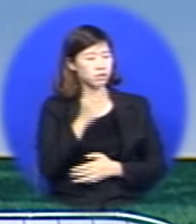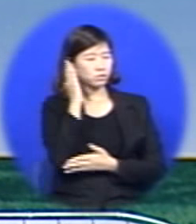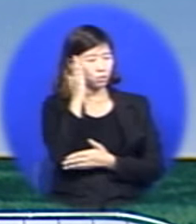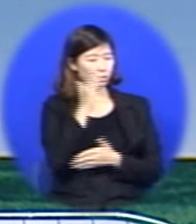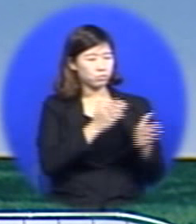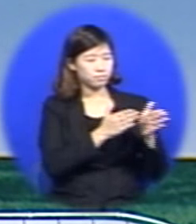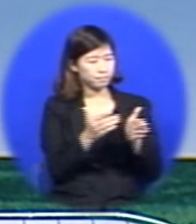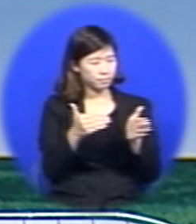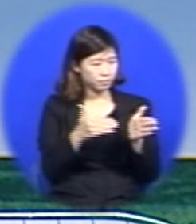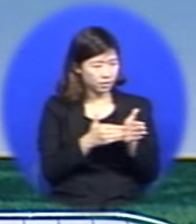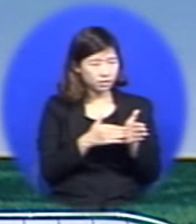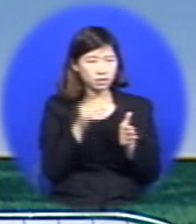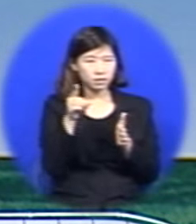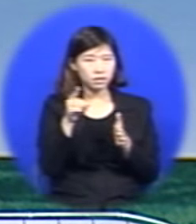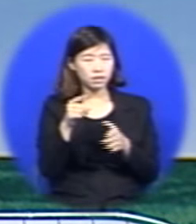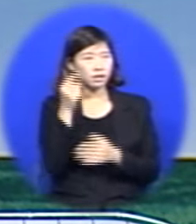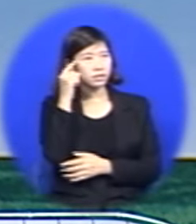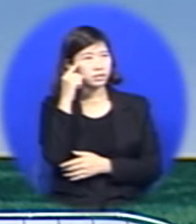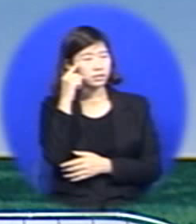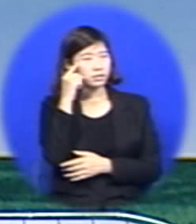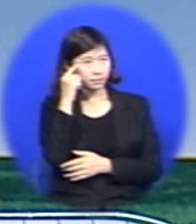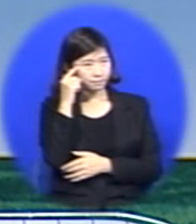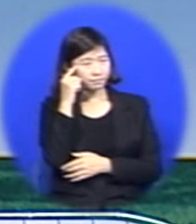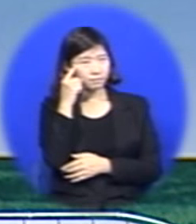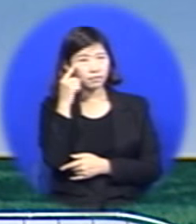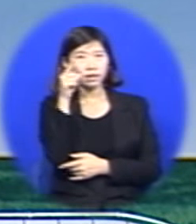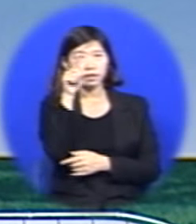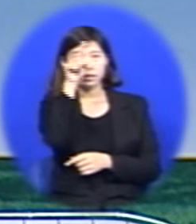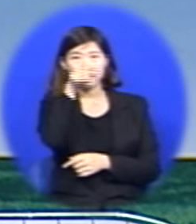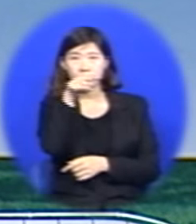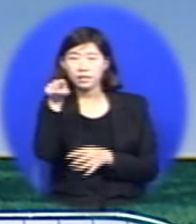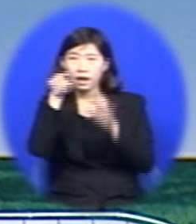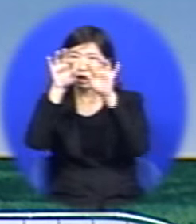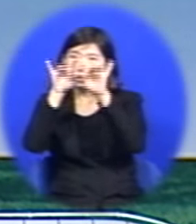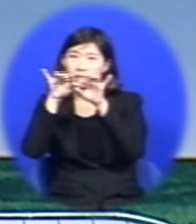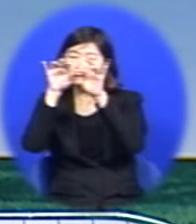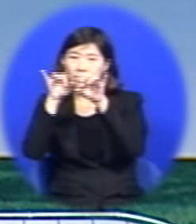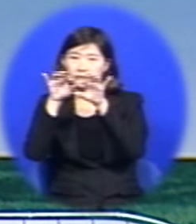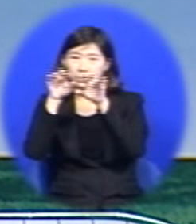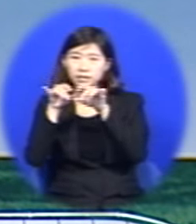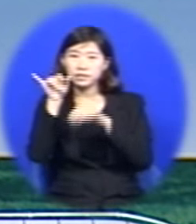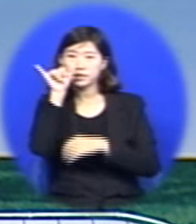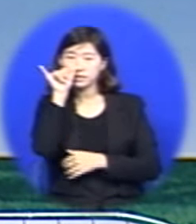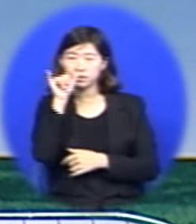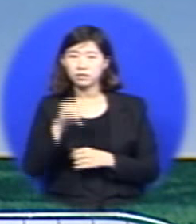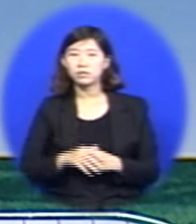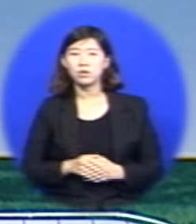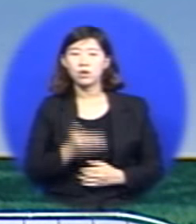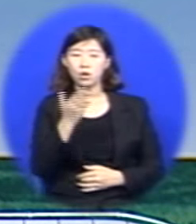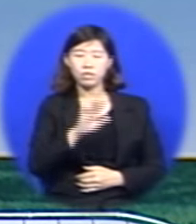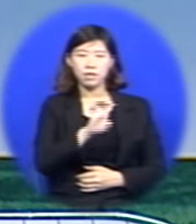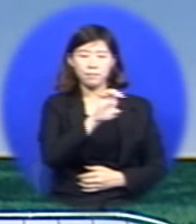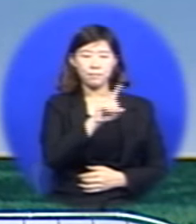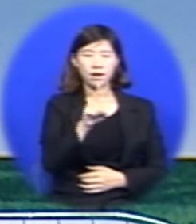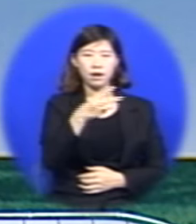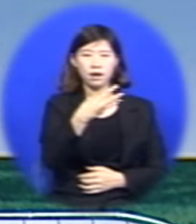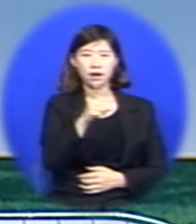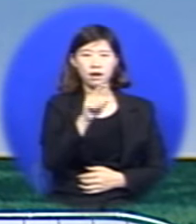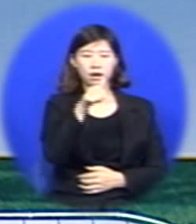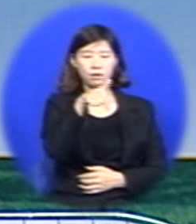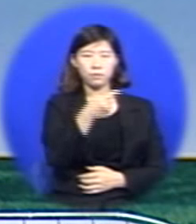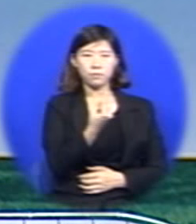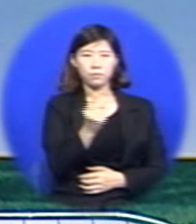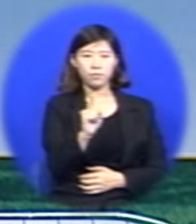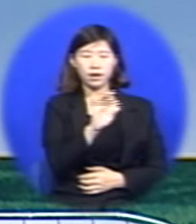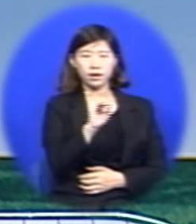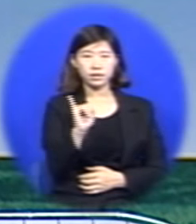들어갔습니다. 그리고 댓글을 달아드렸어요. 근데 파라과이 임동수 선교사님의 영성일기를